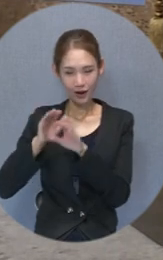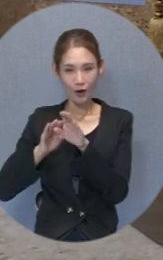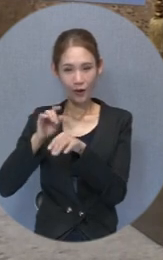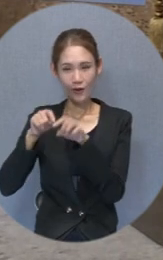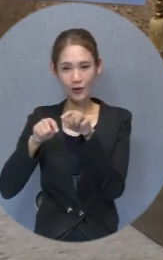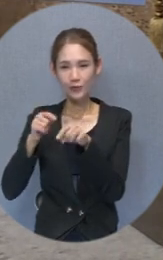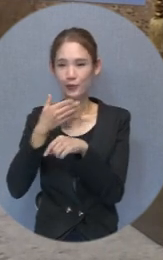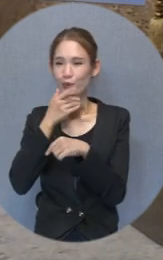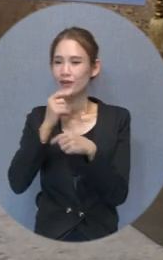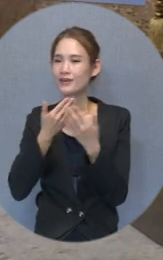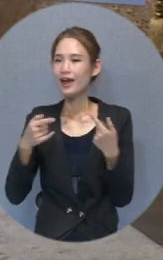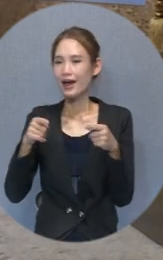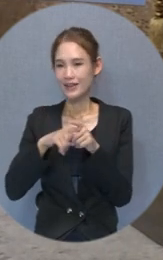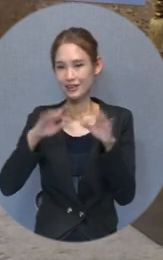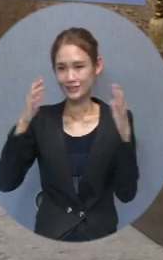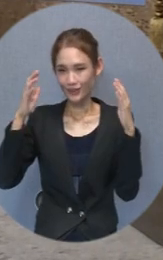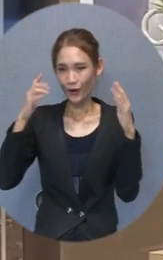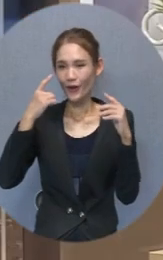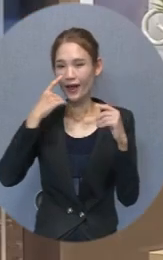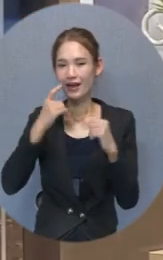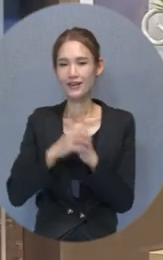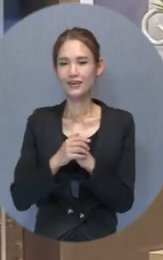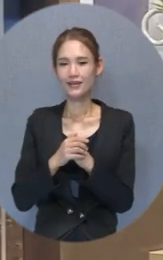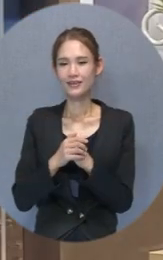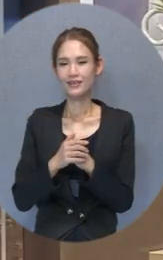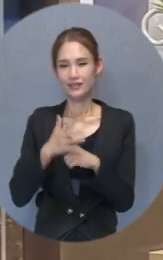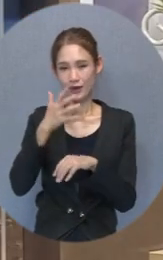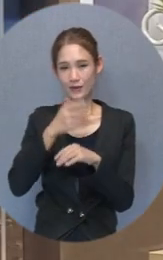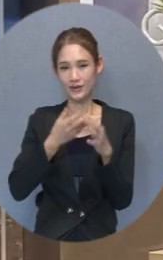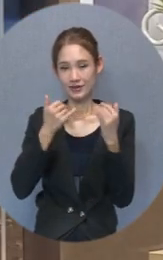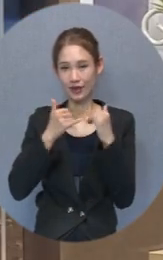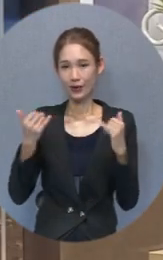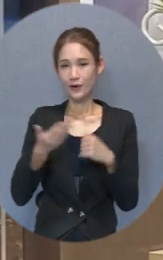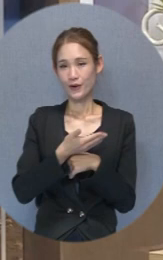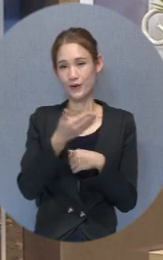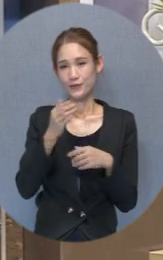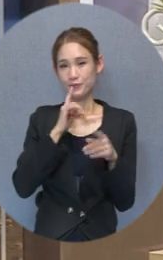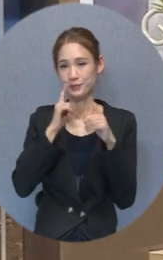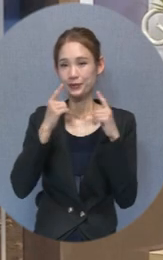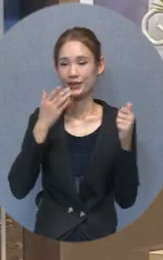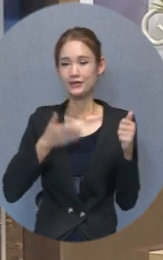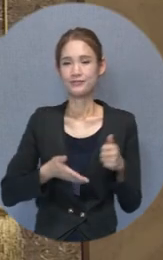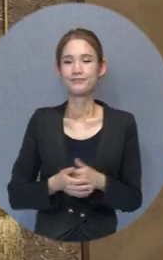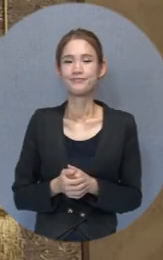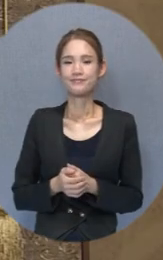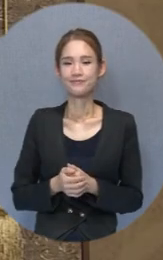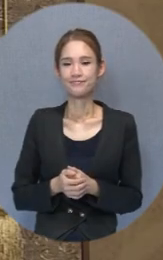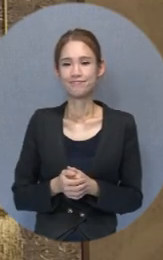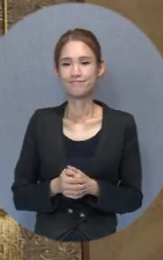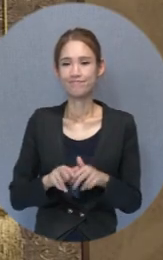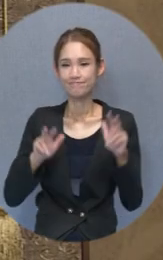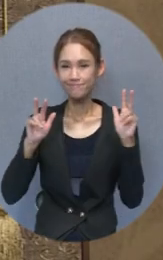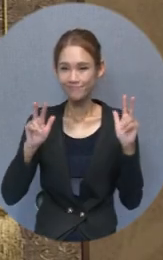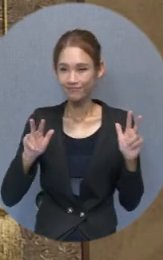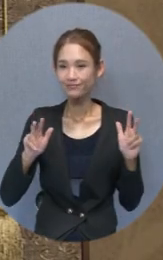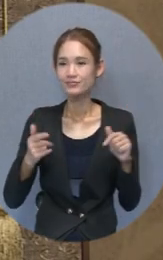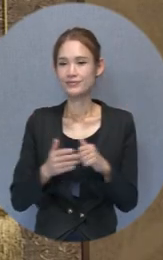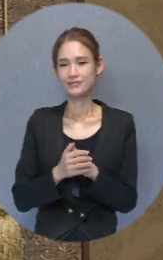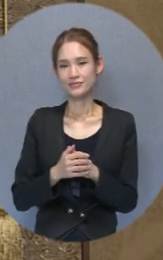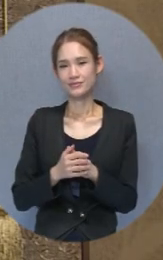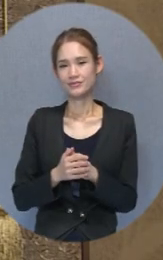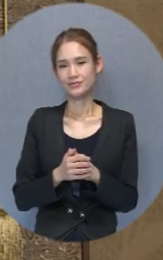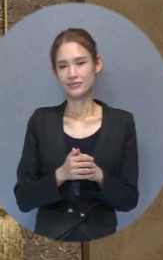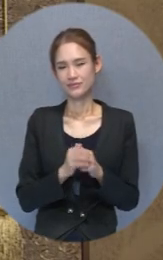걸음걸음에 저희 복지TV도 함께 응원하도록 하겠습니다. 네, 그럼 마지막으로 시청자분들께 한 말씀 해주시죠. 네. 지금 여러